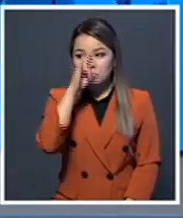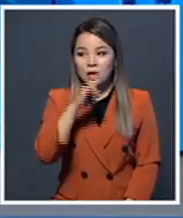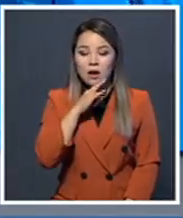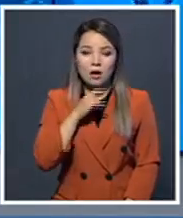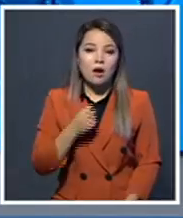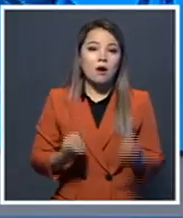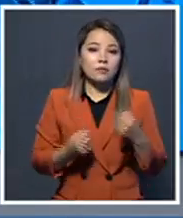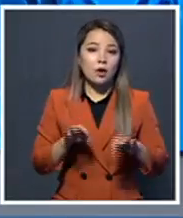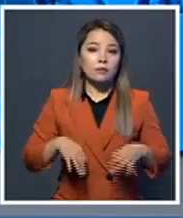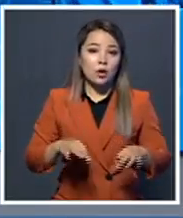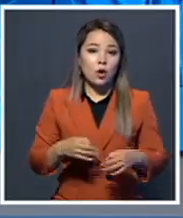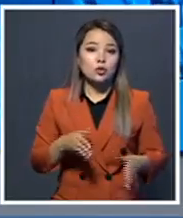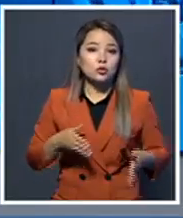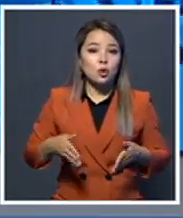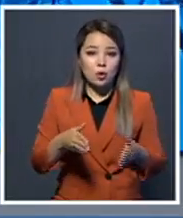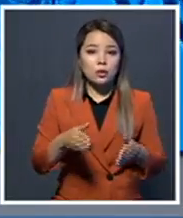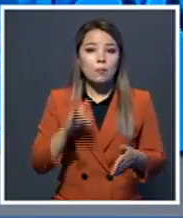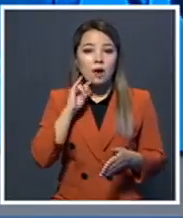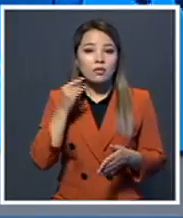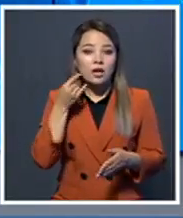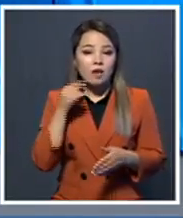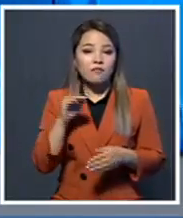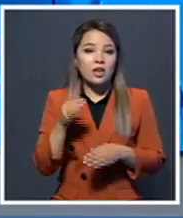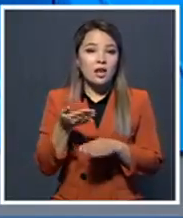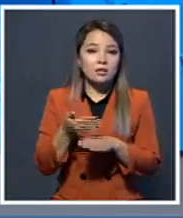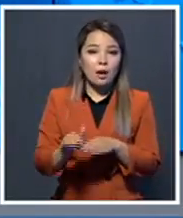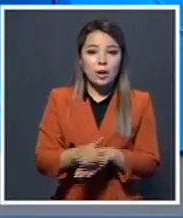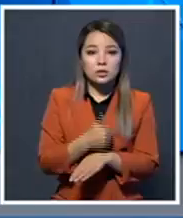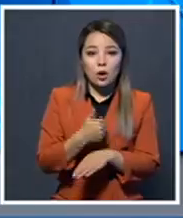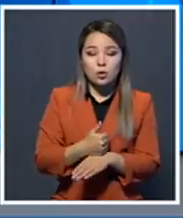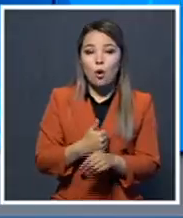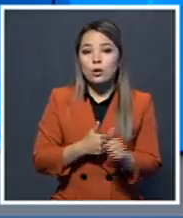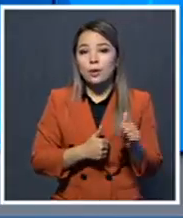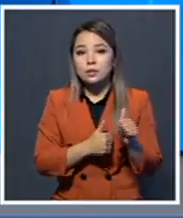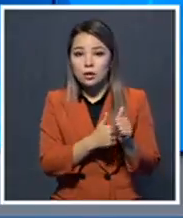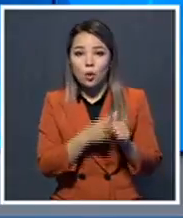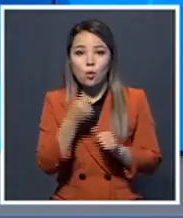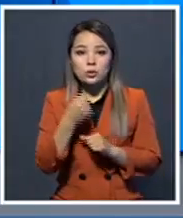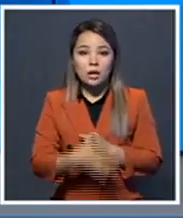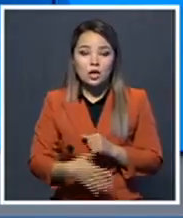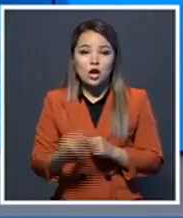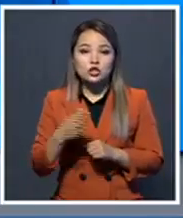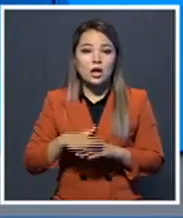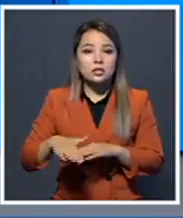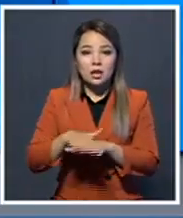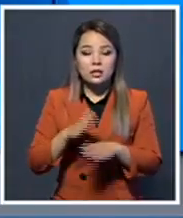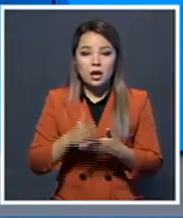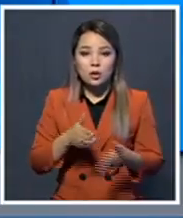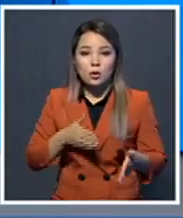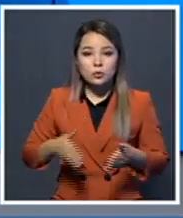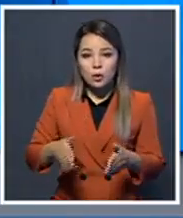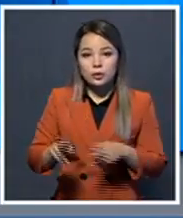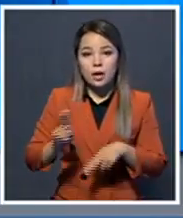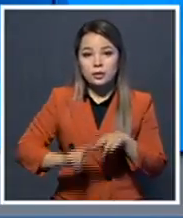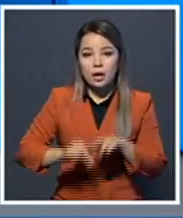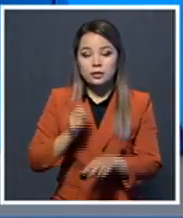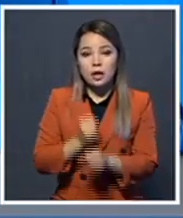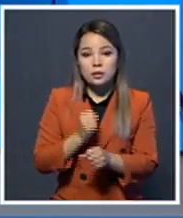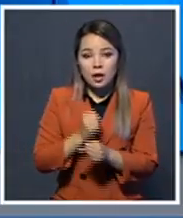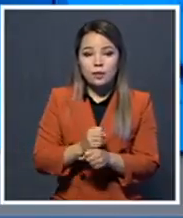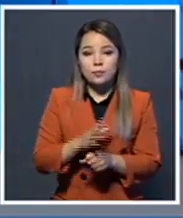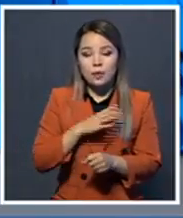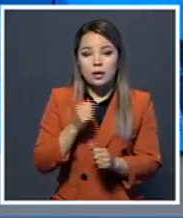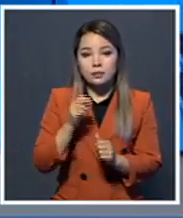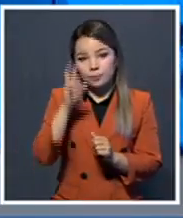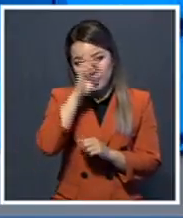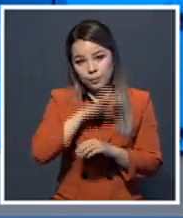Қазавтожол ұлттық компаниясы Павлодар филиалы басшысының орынбасарымен орталық шығыс автожол дәлізін салып жатқан мердігер мемлекетке